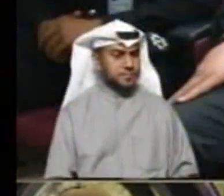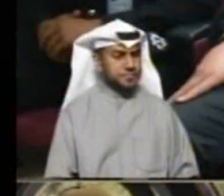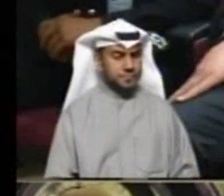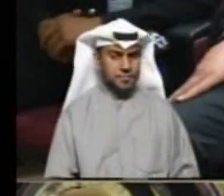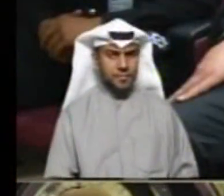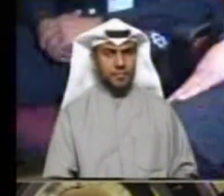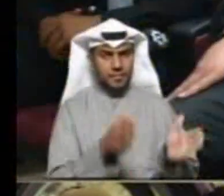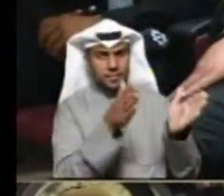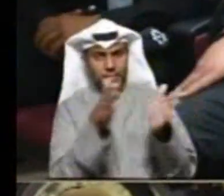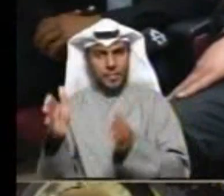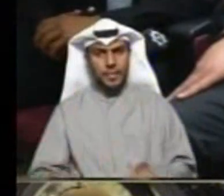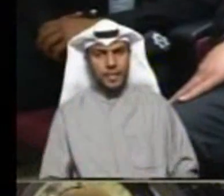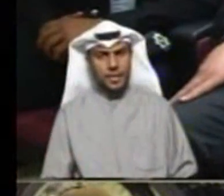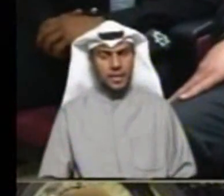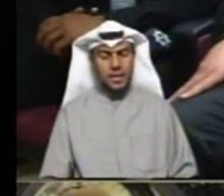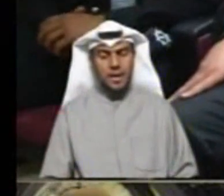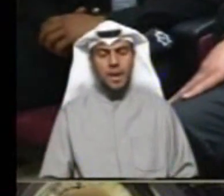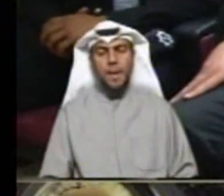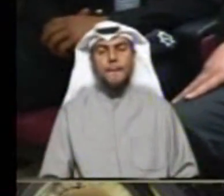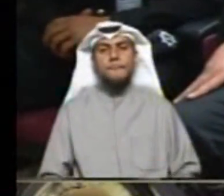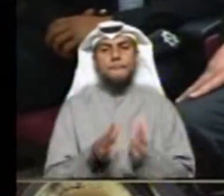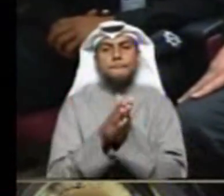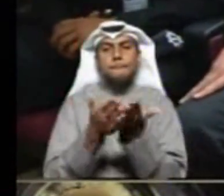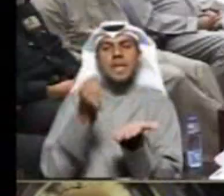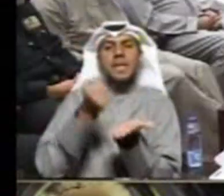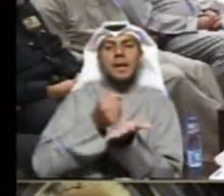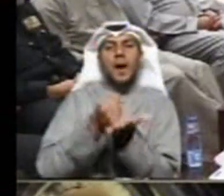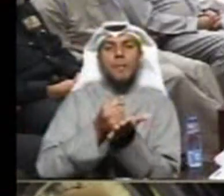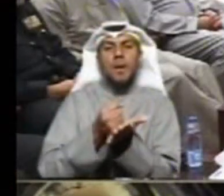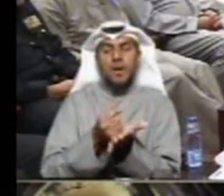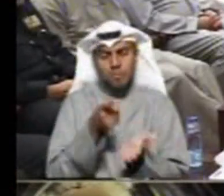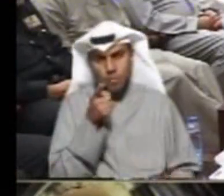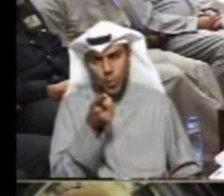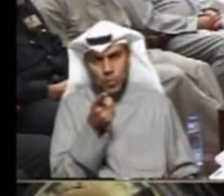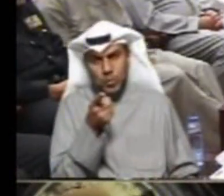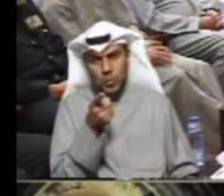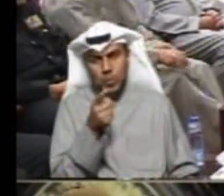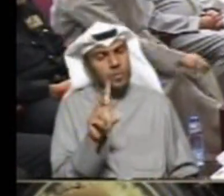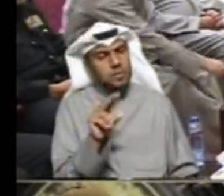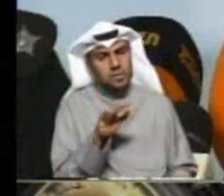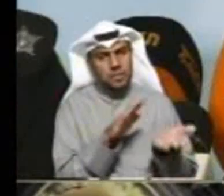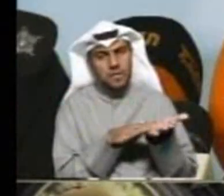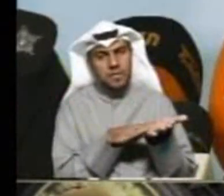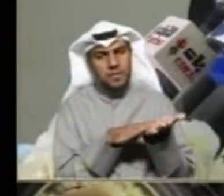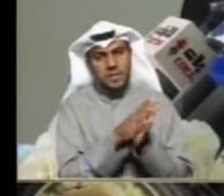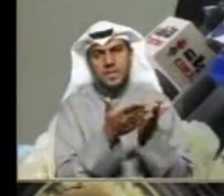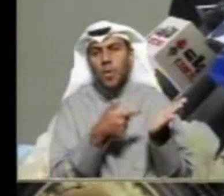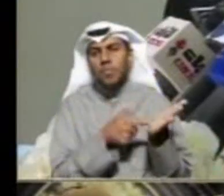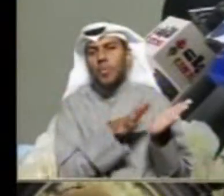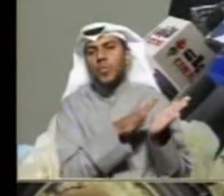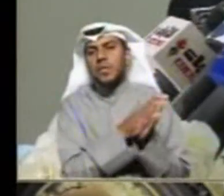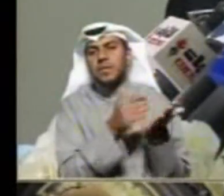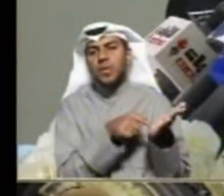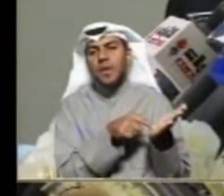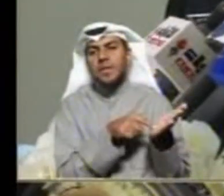أما الإقامات المؤقتة المنصوص عليها في المادة 14 من هذا القرار فتثبت بياناتها في جواز سفر